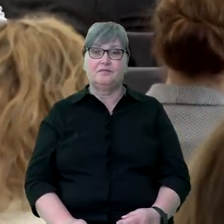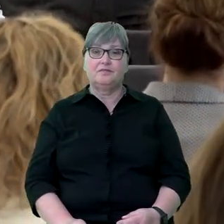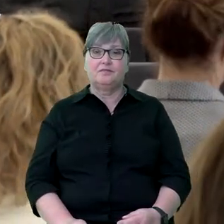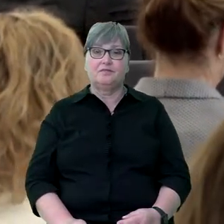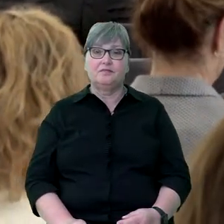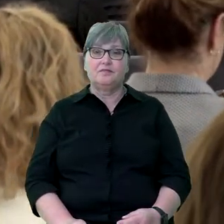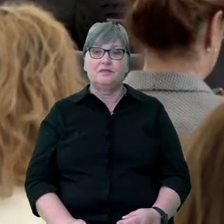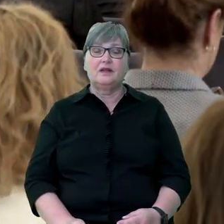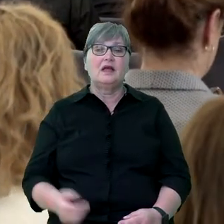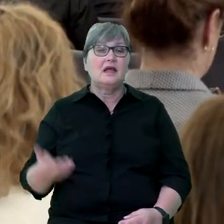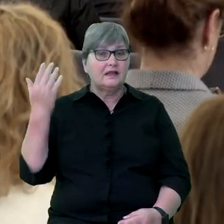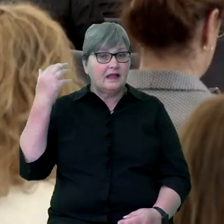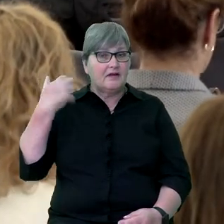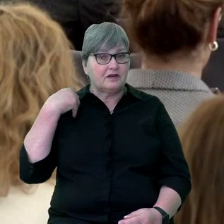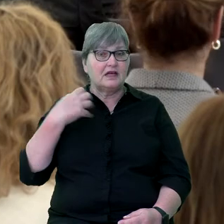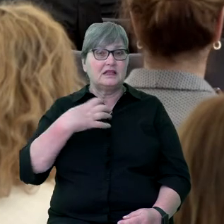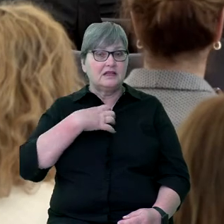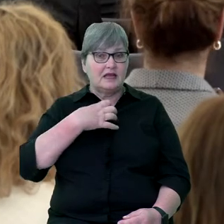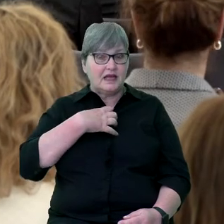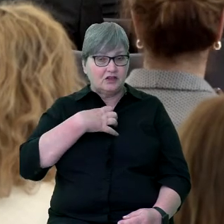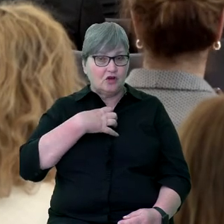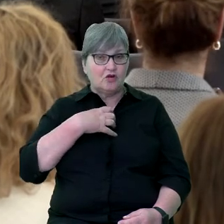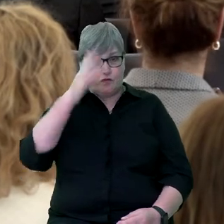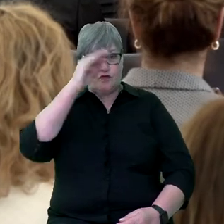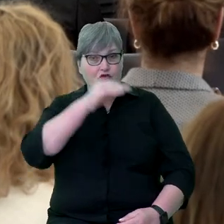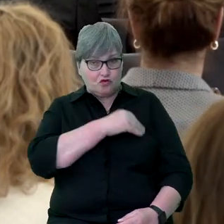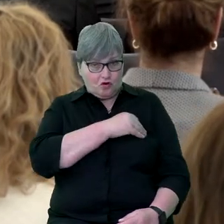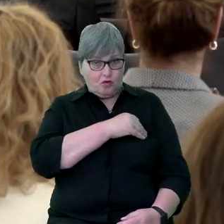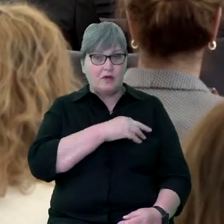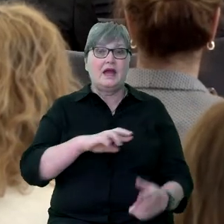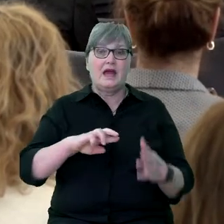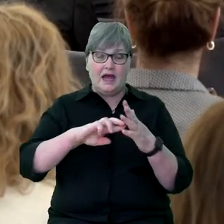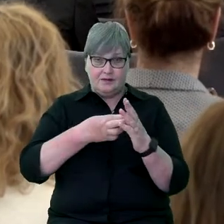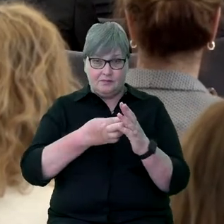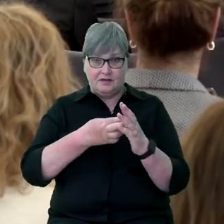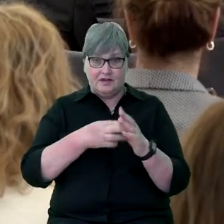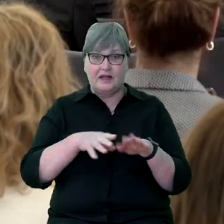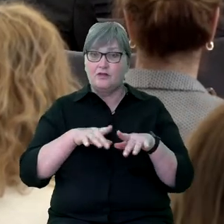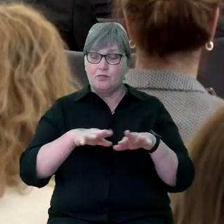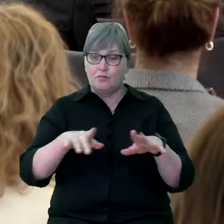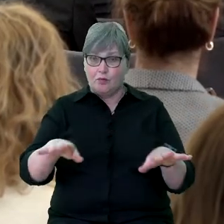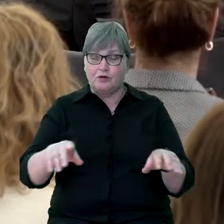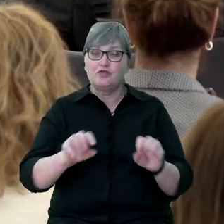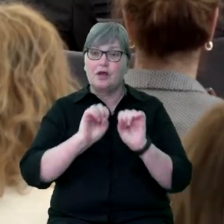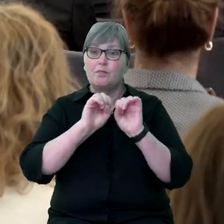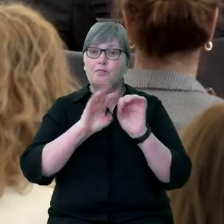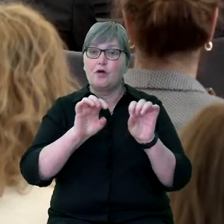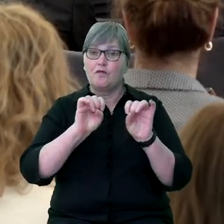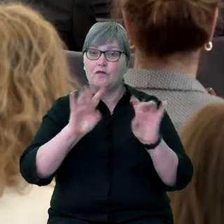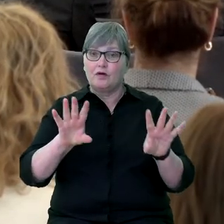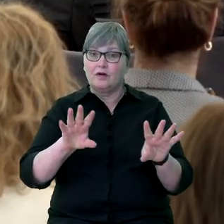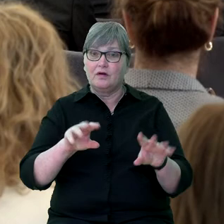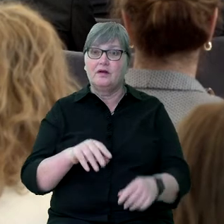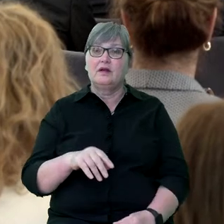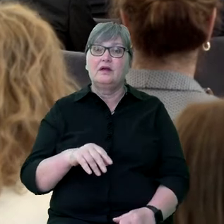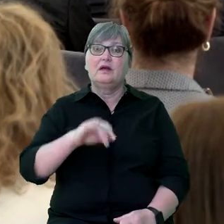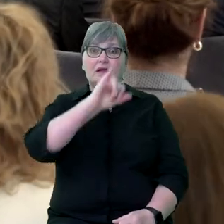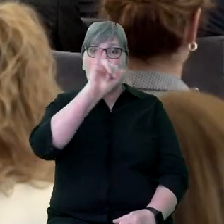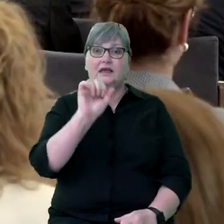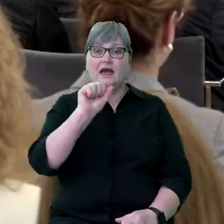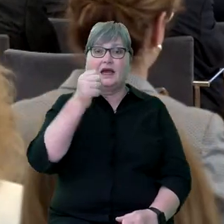byłych dyrektorów Krajowej Szkoły Administracji Publicznej imienia prezydenta Lecha Kaczyńskiego, panią profesor Marię